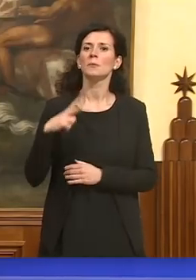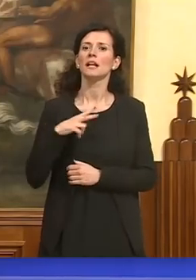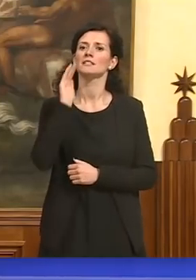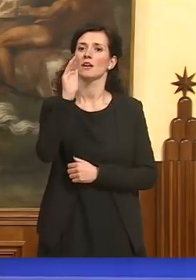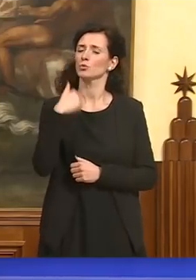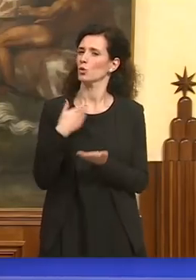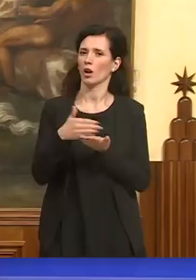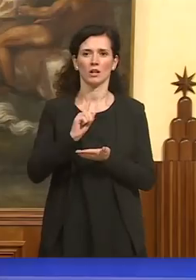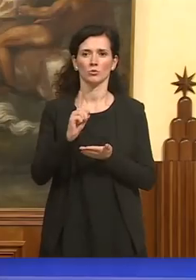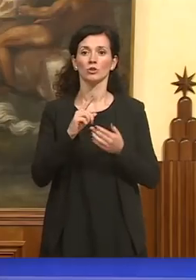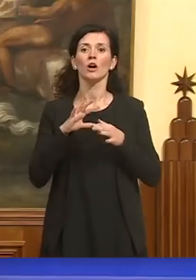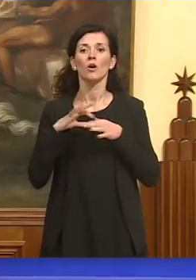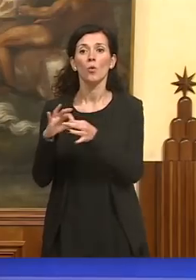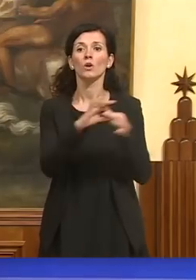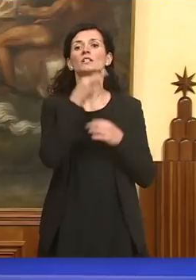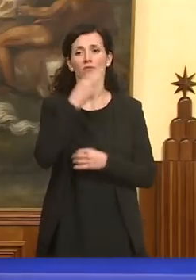uniti ce la faremo